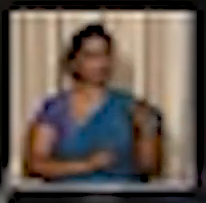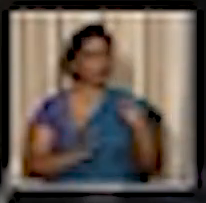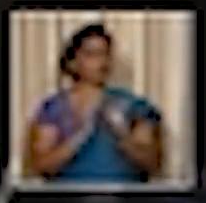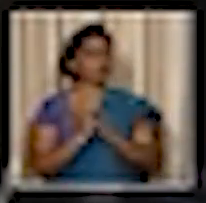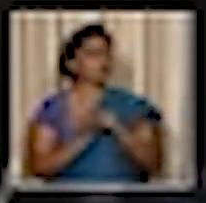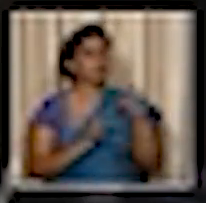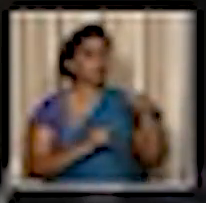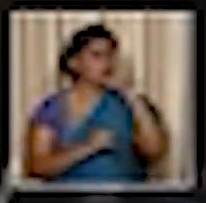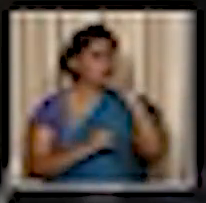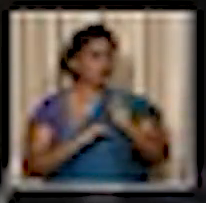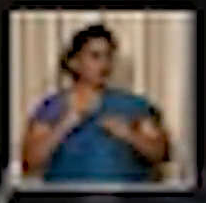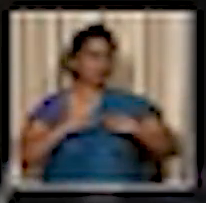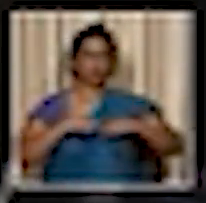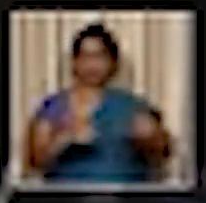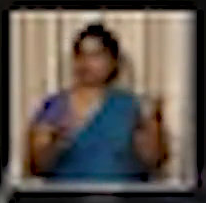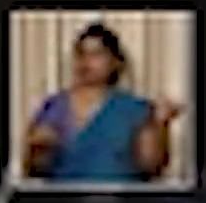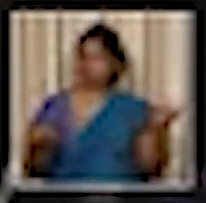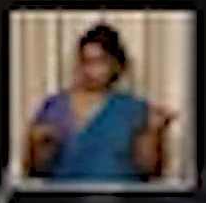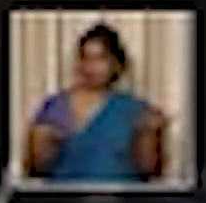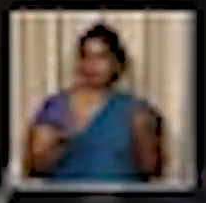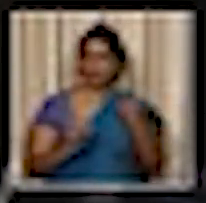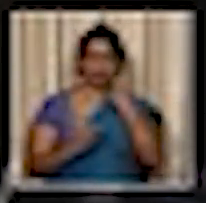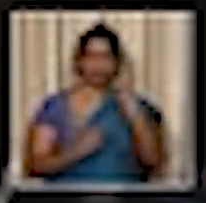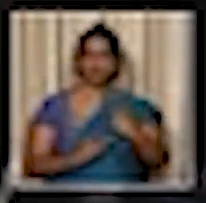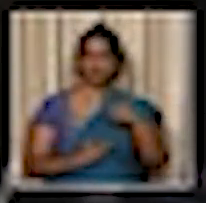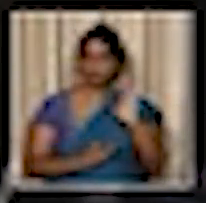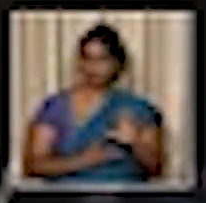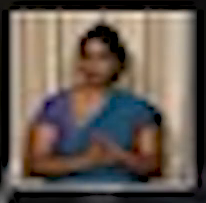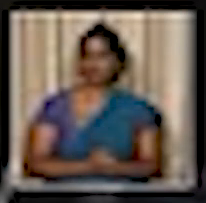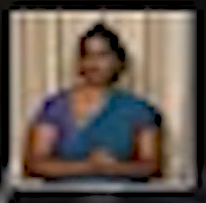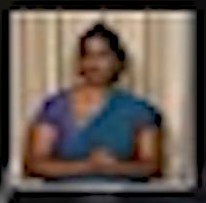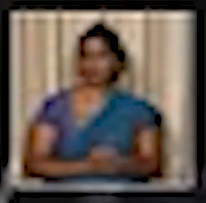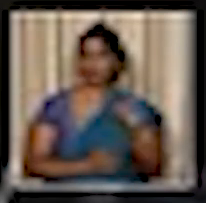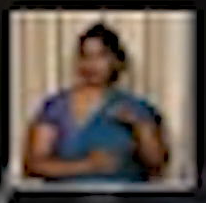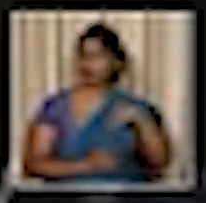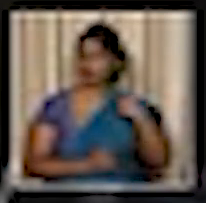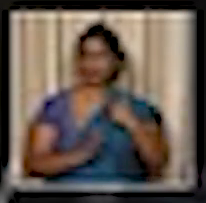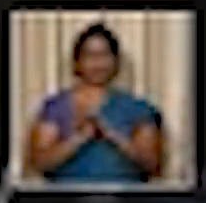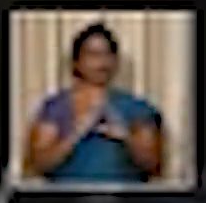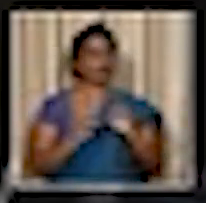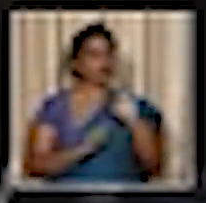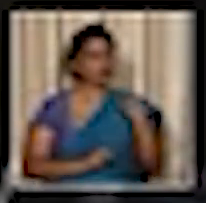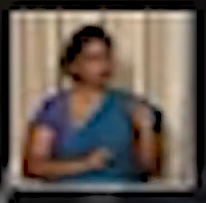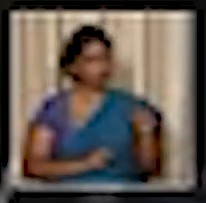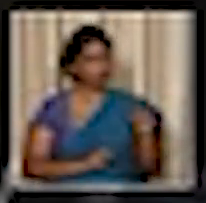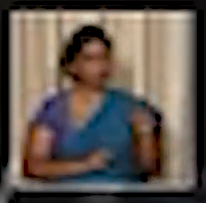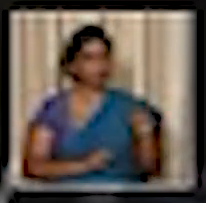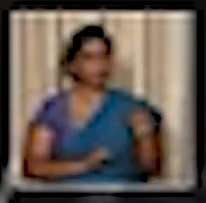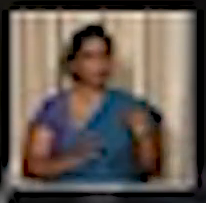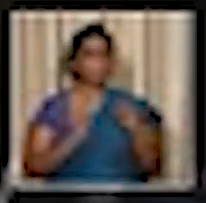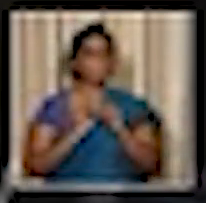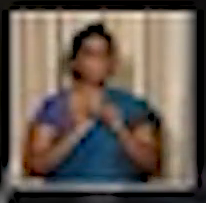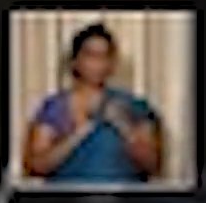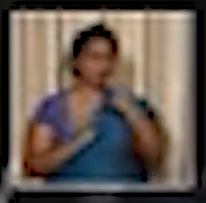කොමිෂන් සභාව කිසිදු පියවරක් නොගත් බව මා වෙත දන්වා ඇත. ජ්‍යෙෂ්ඨ මාධ්‍යවේදියෙකු වන භාරත